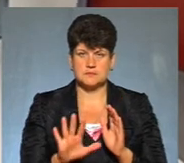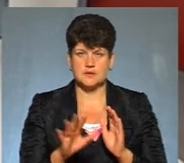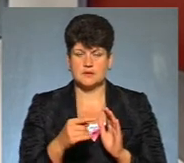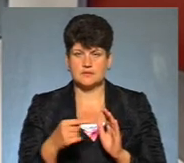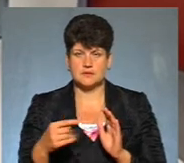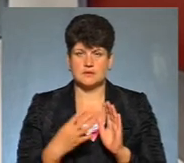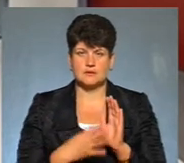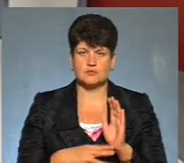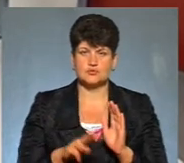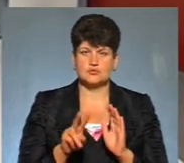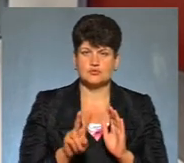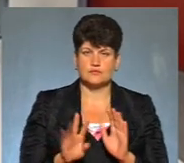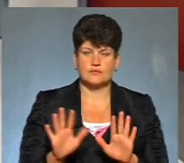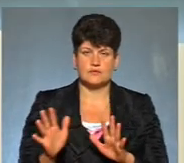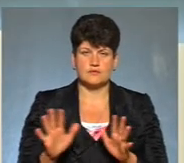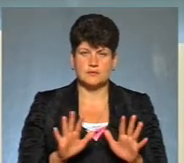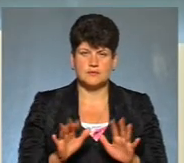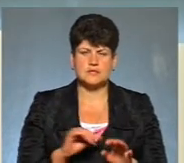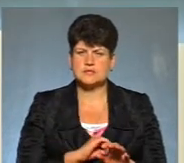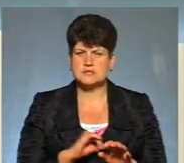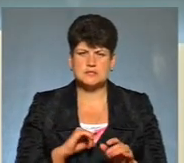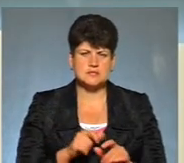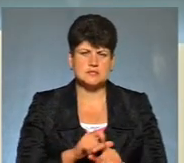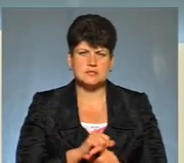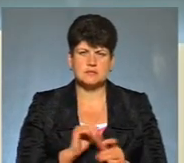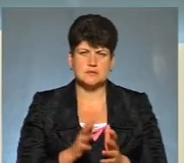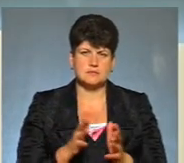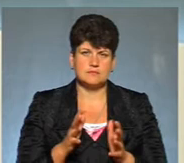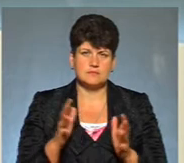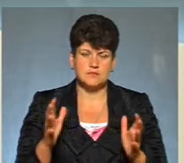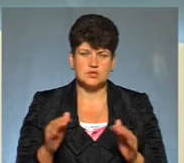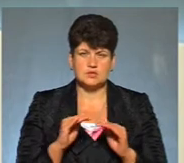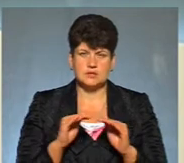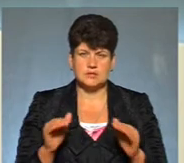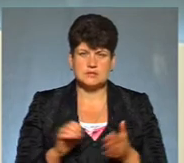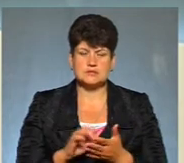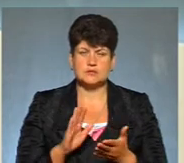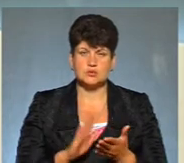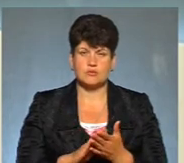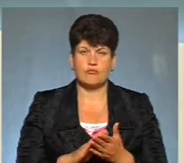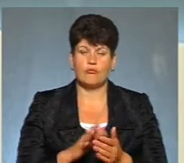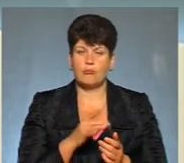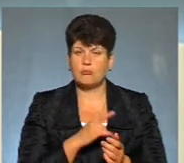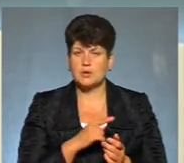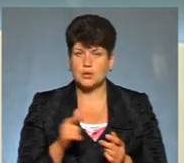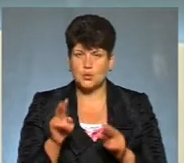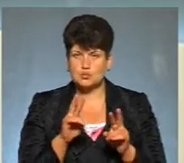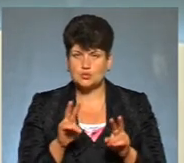85-92 випадків. Це найвищі рівні, які зареєстровані за період спостереження за